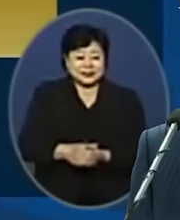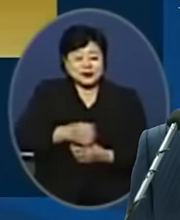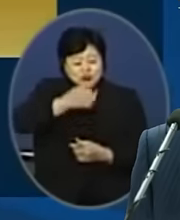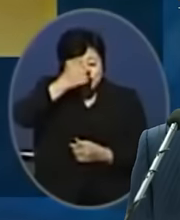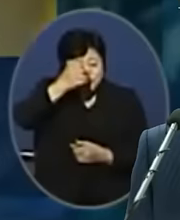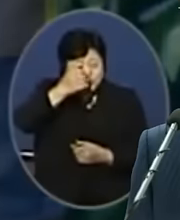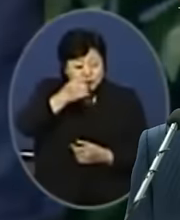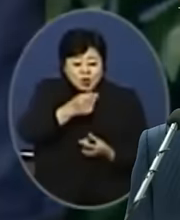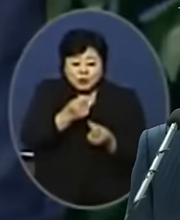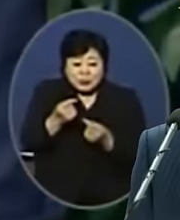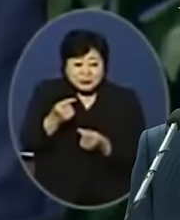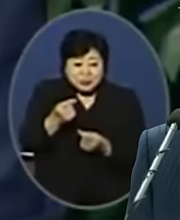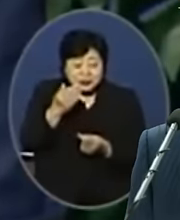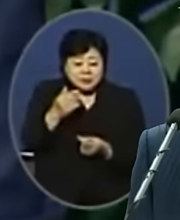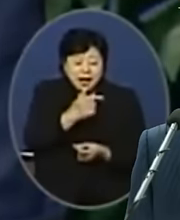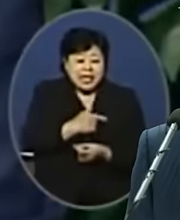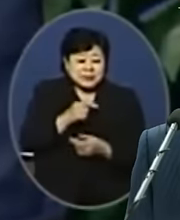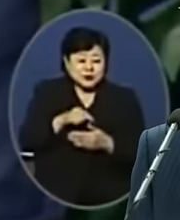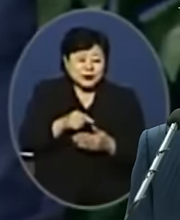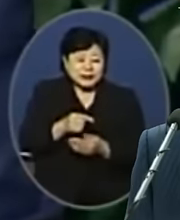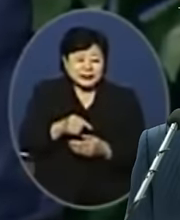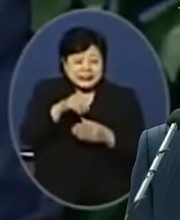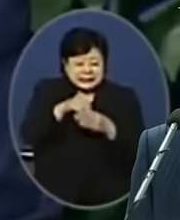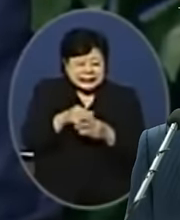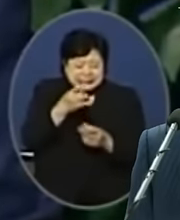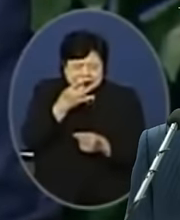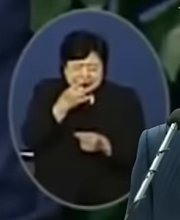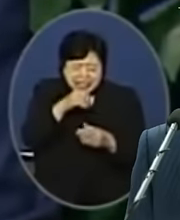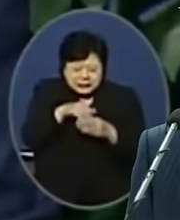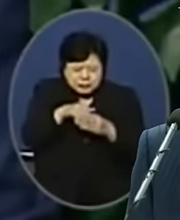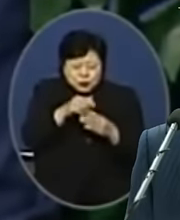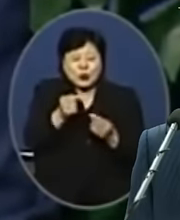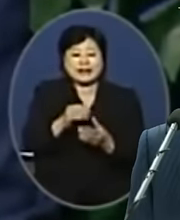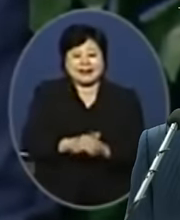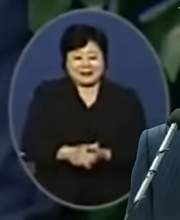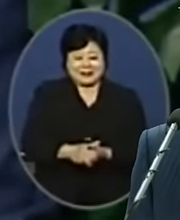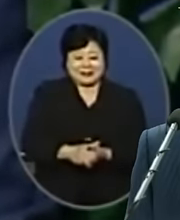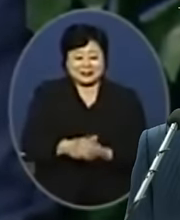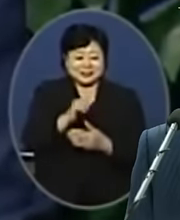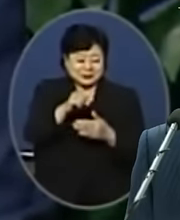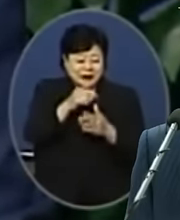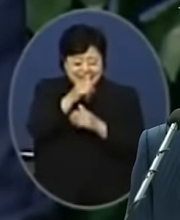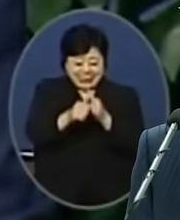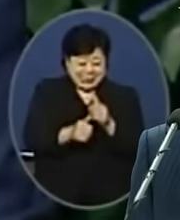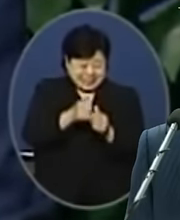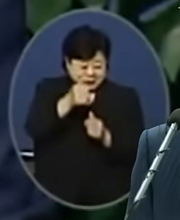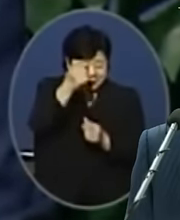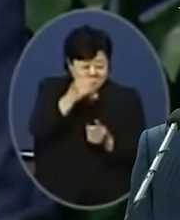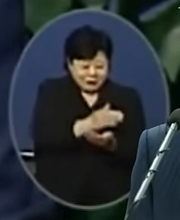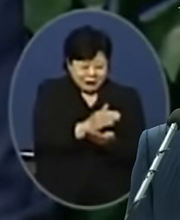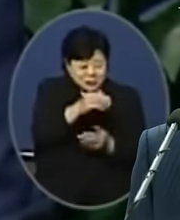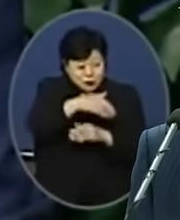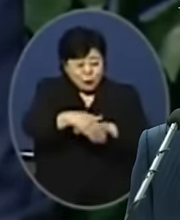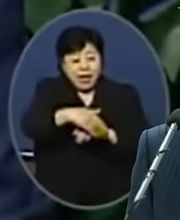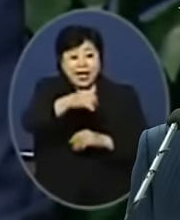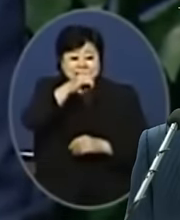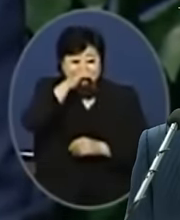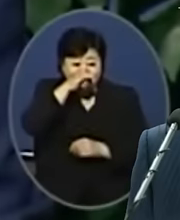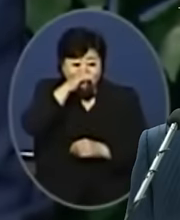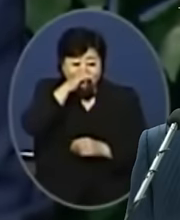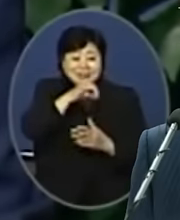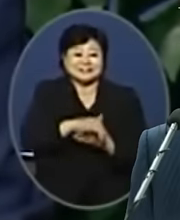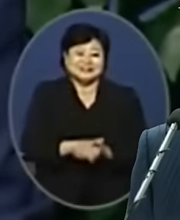꿈은 무엇 같으냐? 여러분 가슴 속에 심은 씨앗과 같습니다. 그 속에는 하나님은 여러 가지 계획이 다